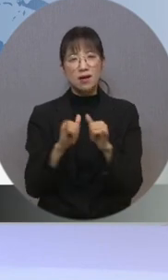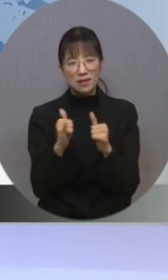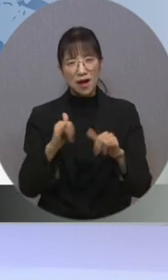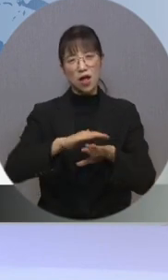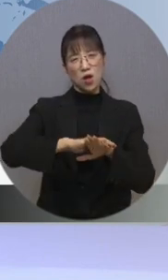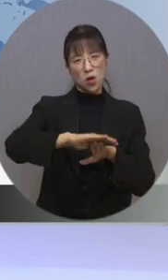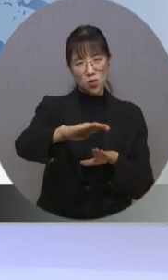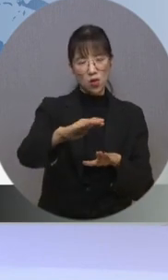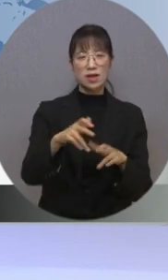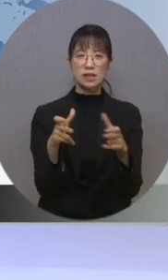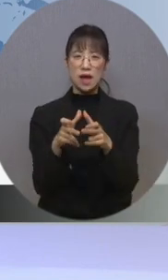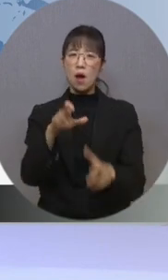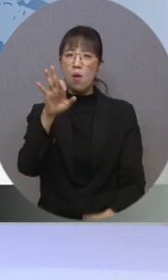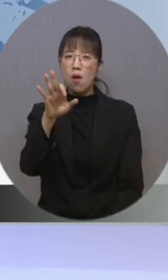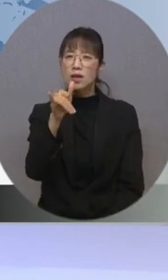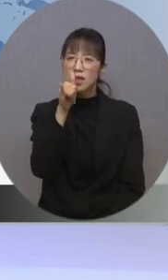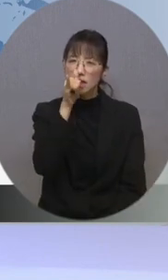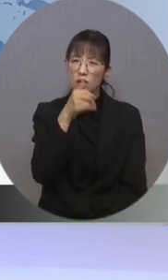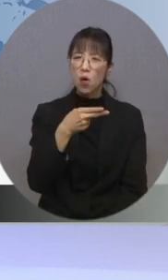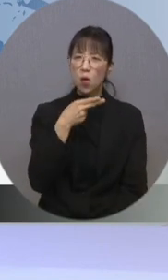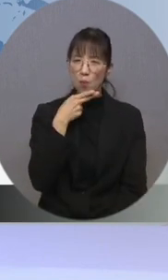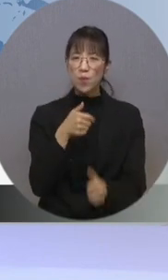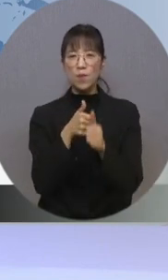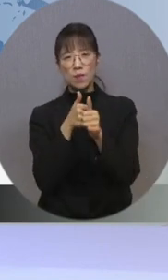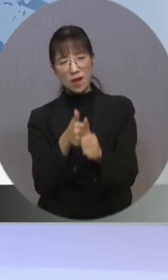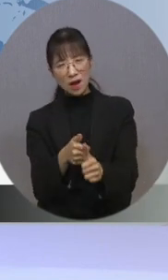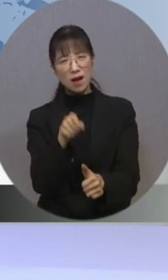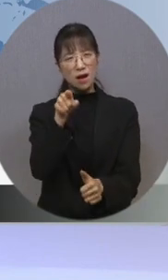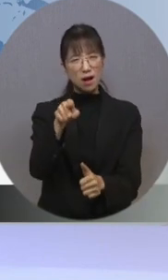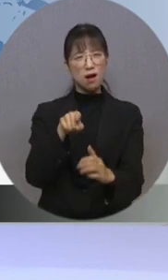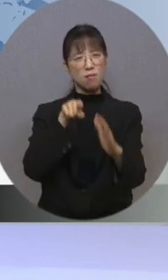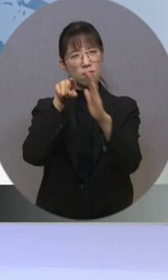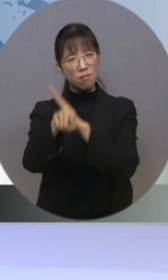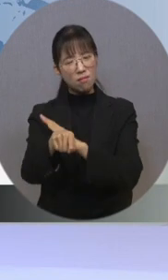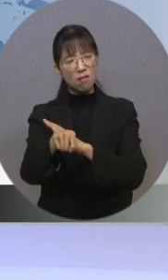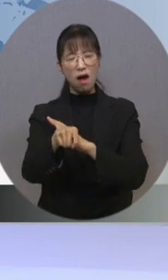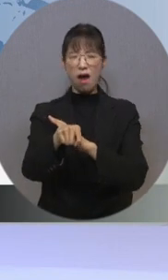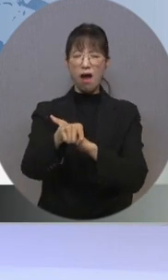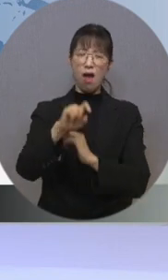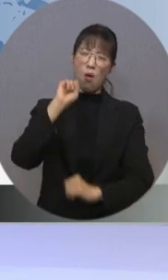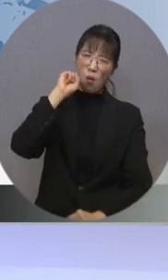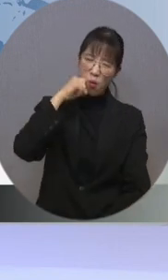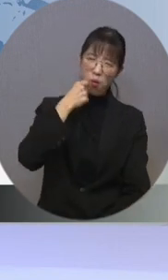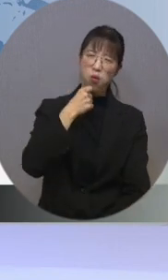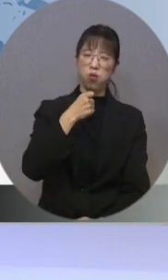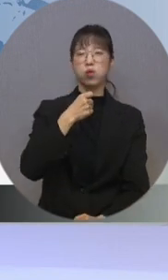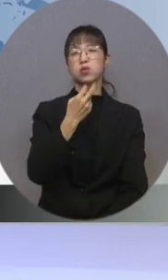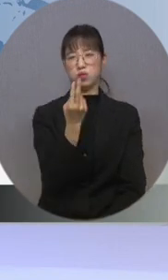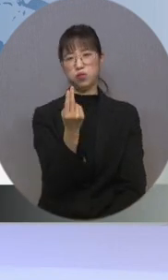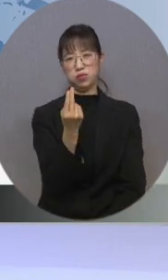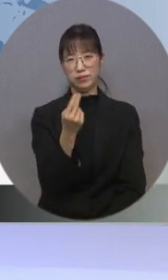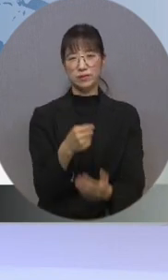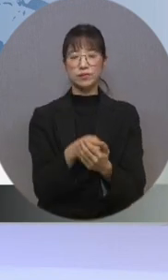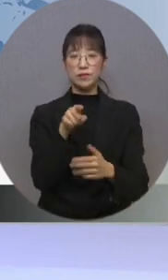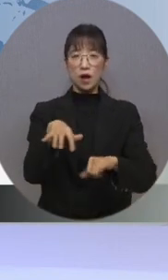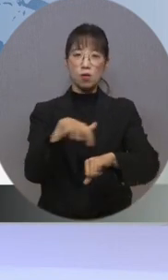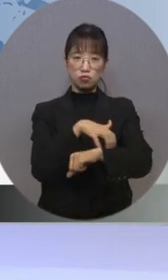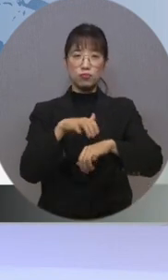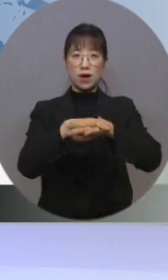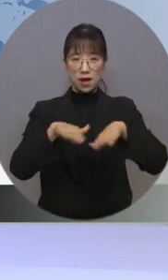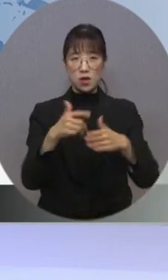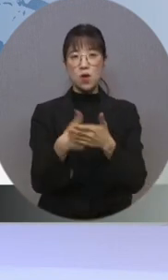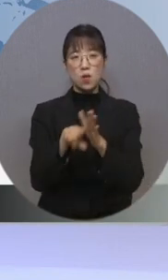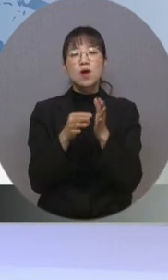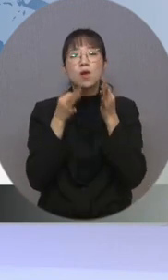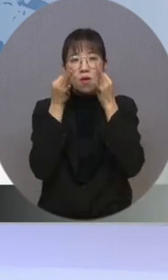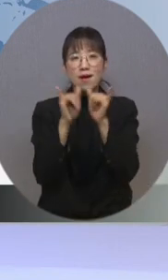경사로나 장애인 화장실이 있는지 여부에 따라 시설 이용에 제약이 있는 현실인데요. 이러한 불편을 해소하기 위해